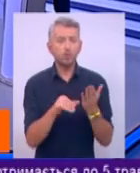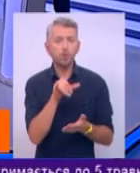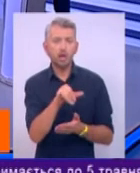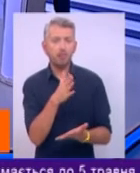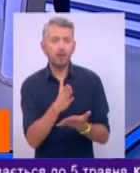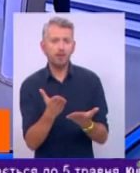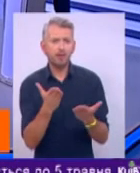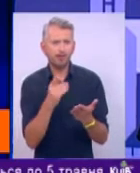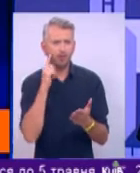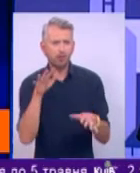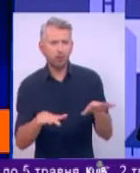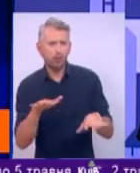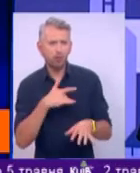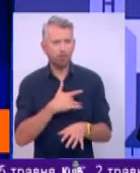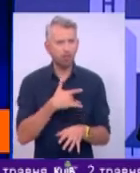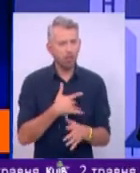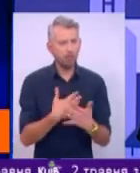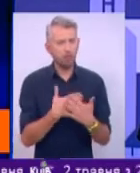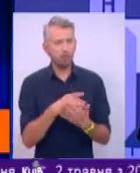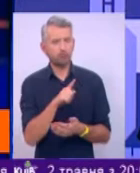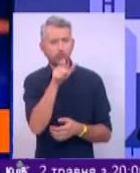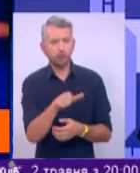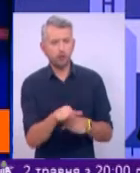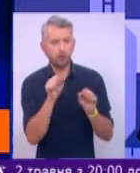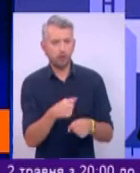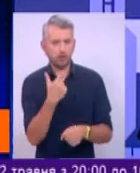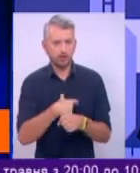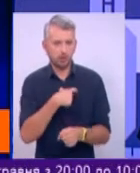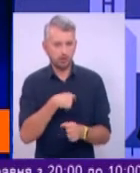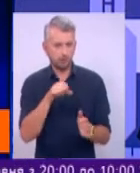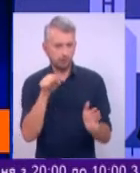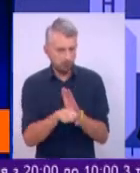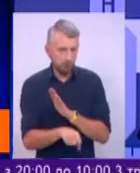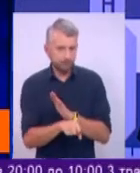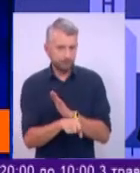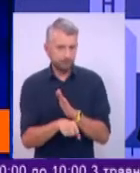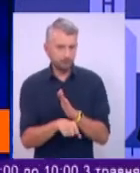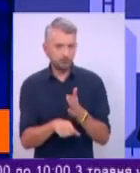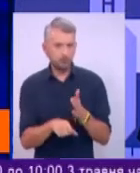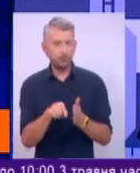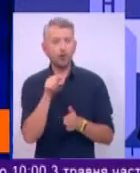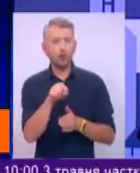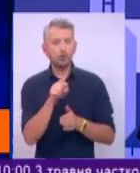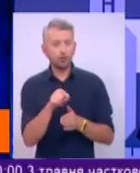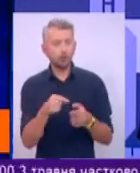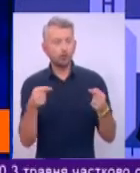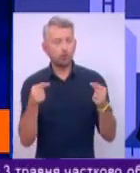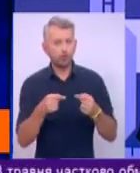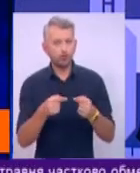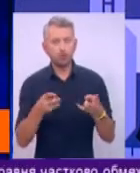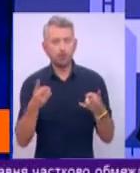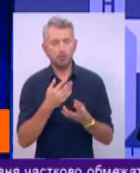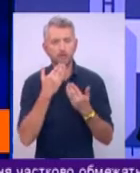є якісь сумніви, якщо в тебе є припущення, що людина може вчинити собі щось зле, то тут однозначно